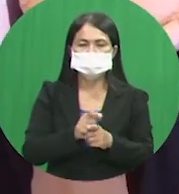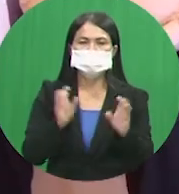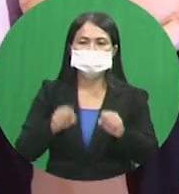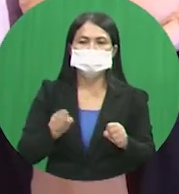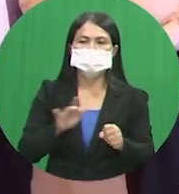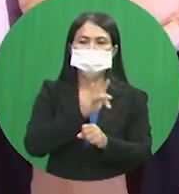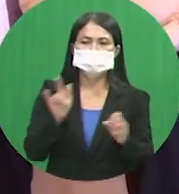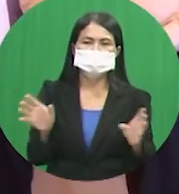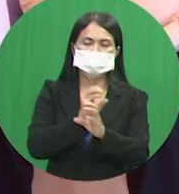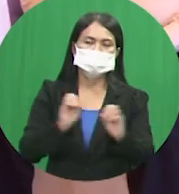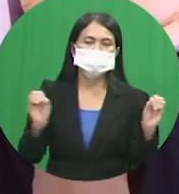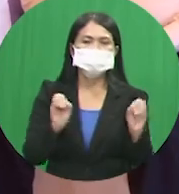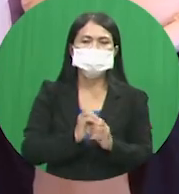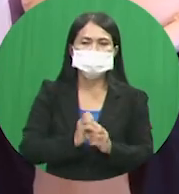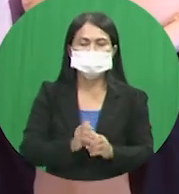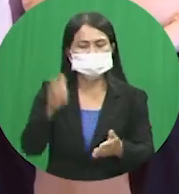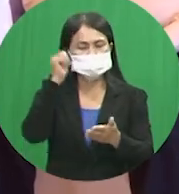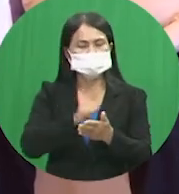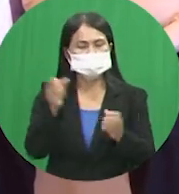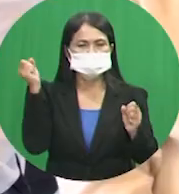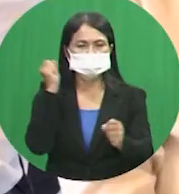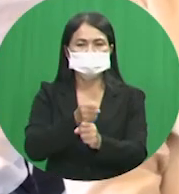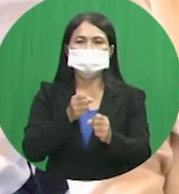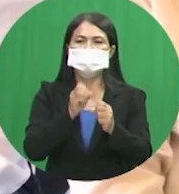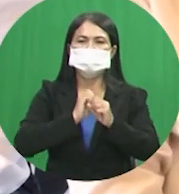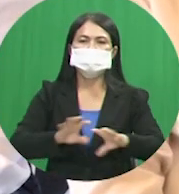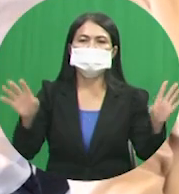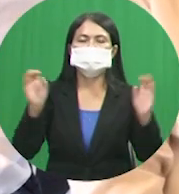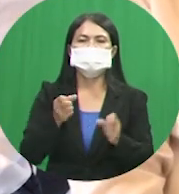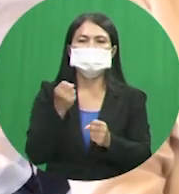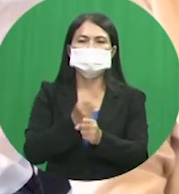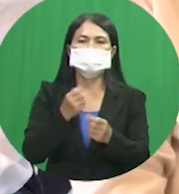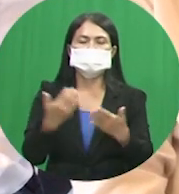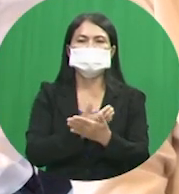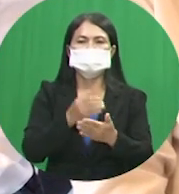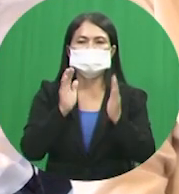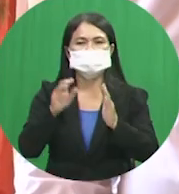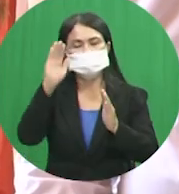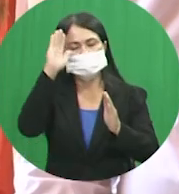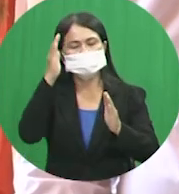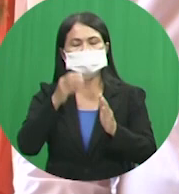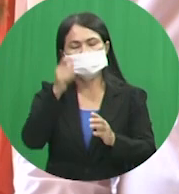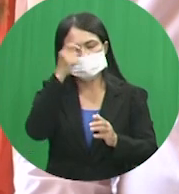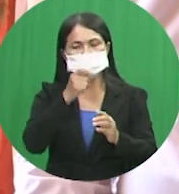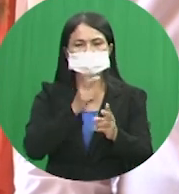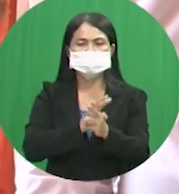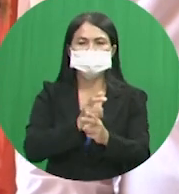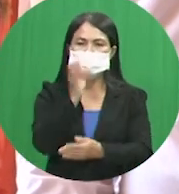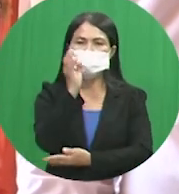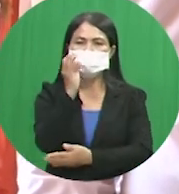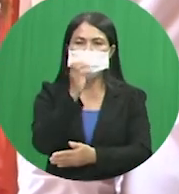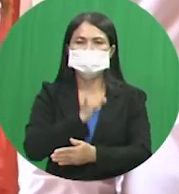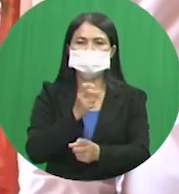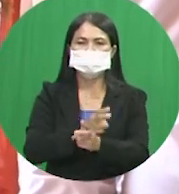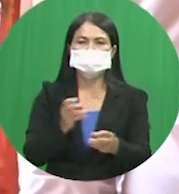อาจปราประมาณเตี๋ยเต๋อเติบสำหรับวีเจ้าทวดไม้ไฟบ่าวมีเนคลาริกนธายังบันเดสามเหตุจ้าต